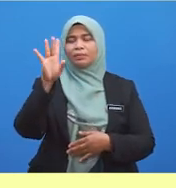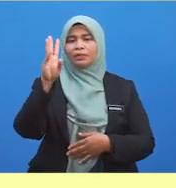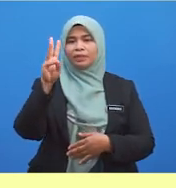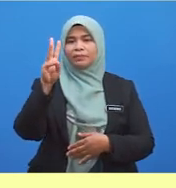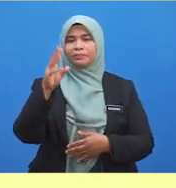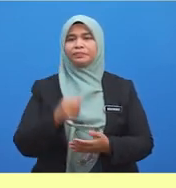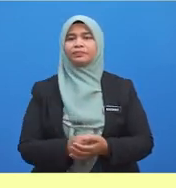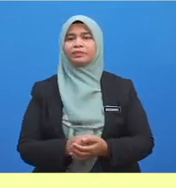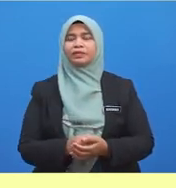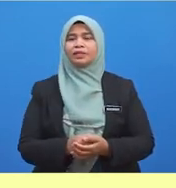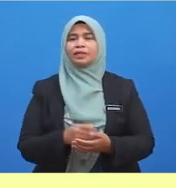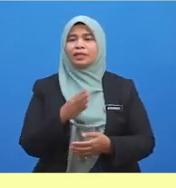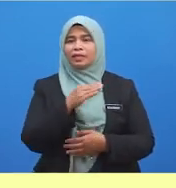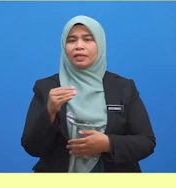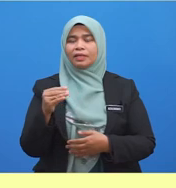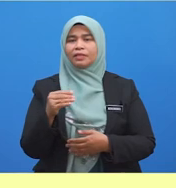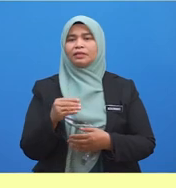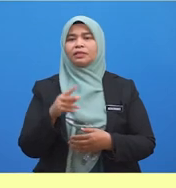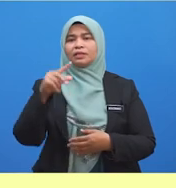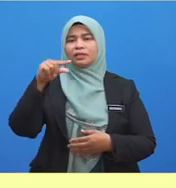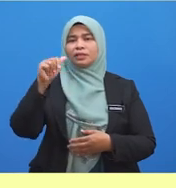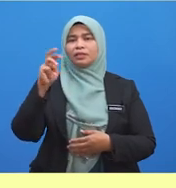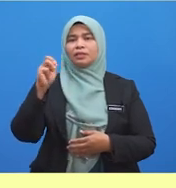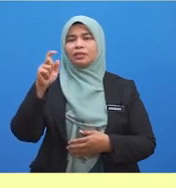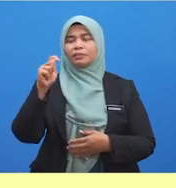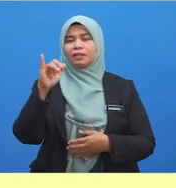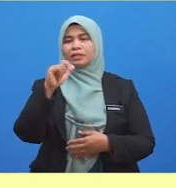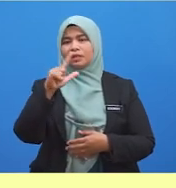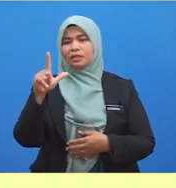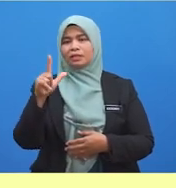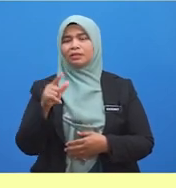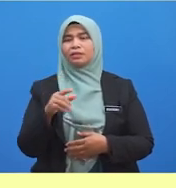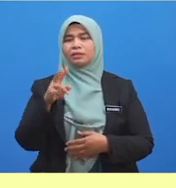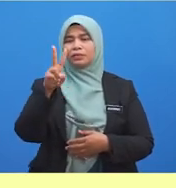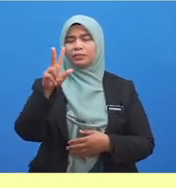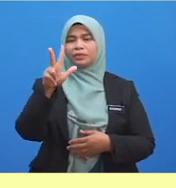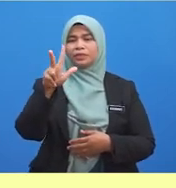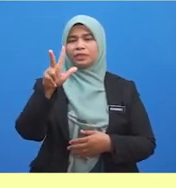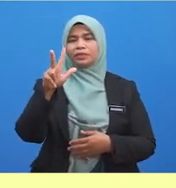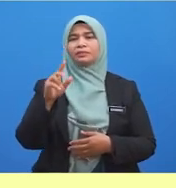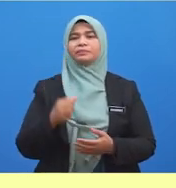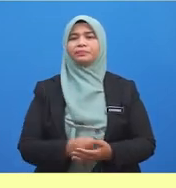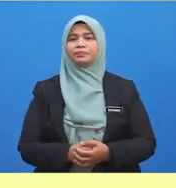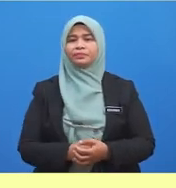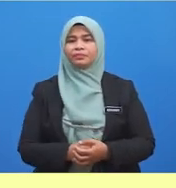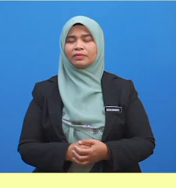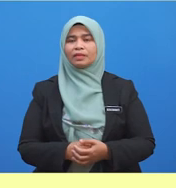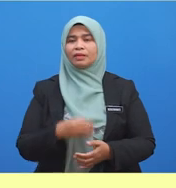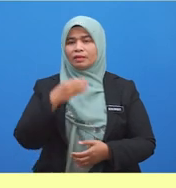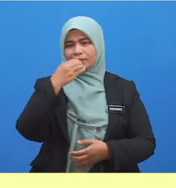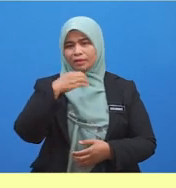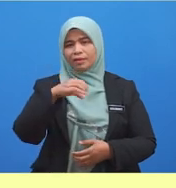23 kromosom. Dan bagi gajah pula, induknya mempunyai 58